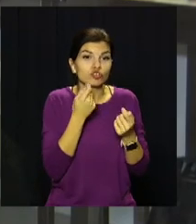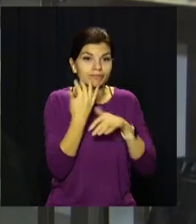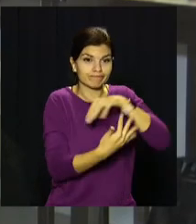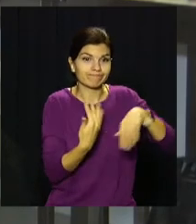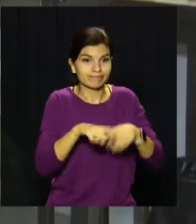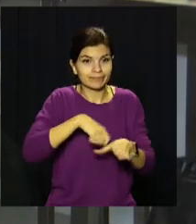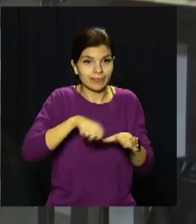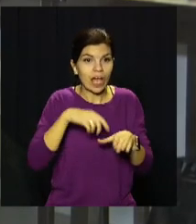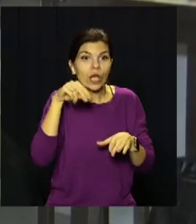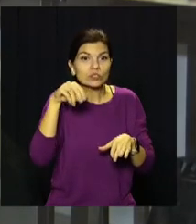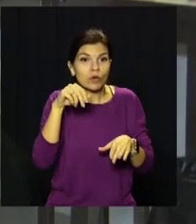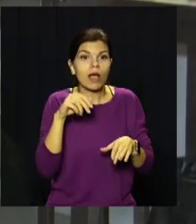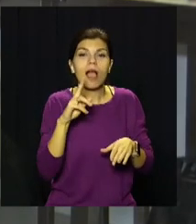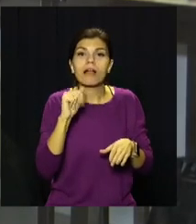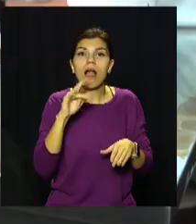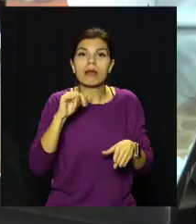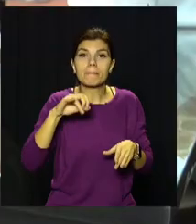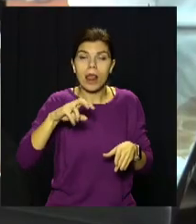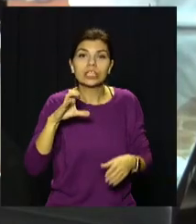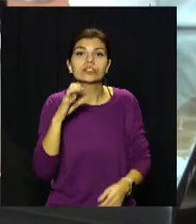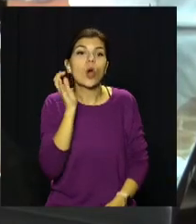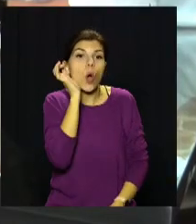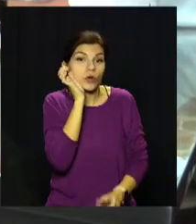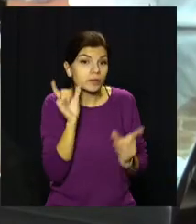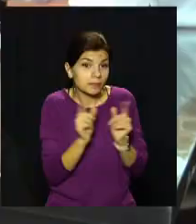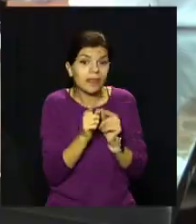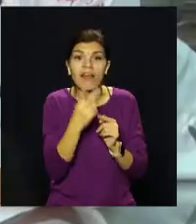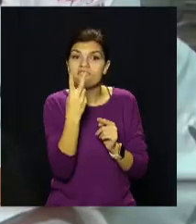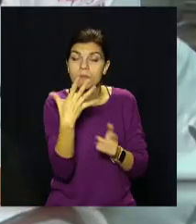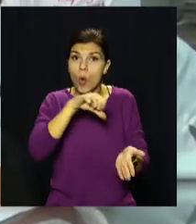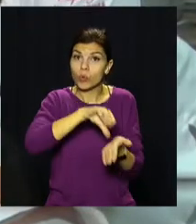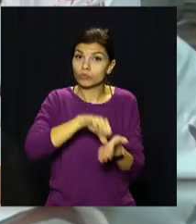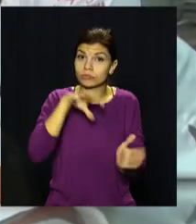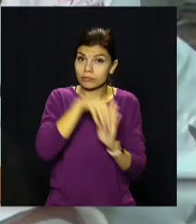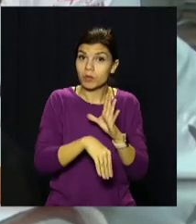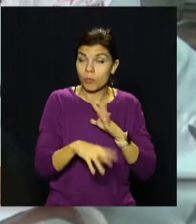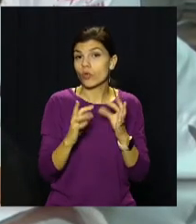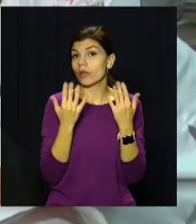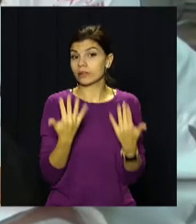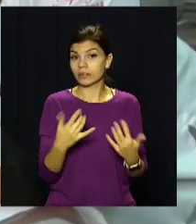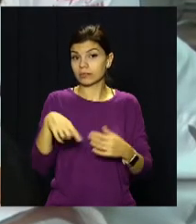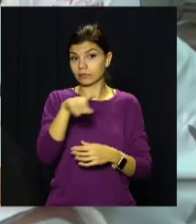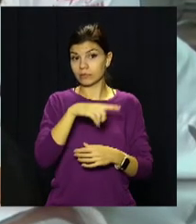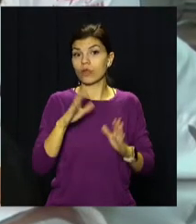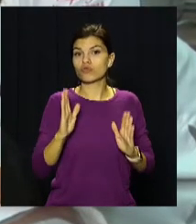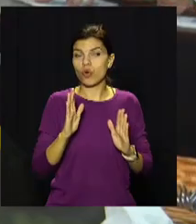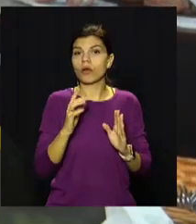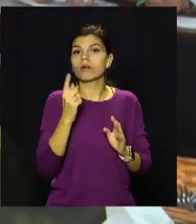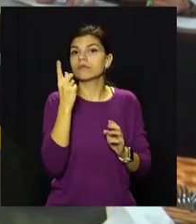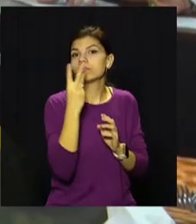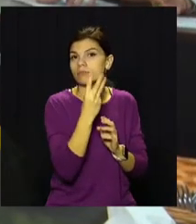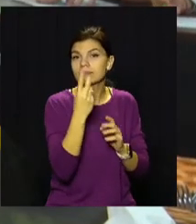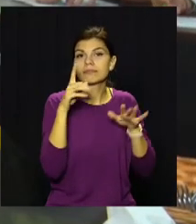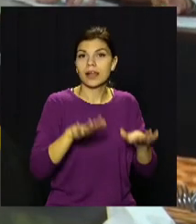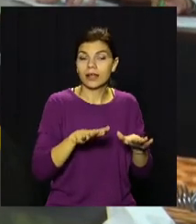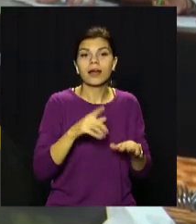все солений карамелькою з орішками. До конкурсу долучилися 25 учасників, але тільки половина з них отримає місце у фіналі.